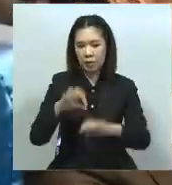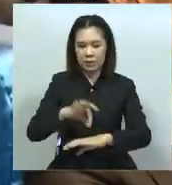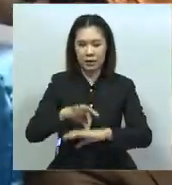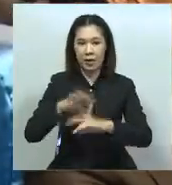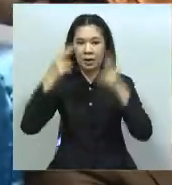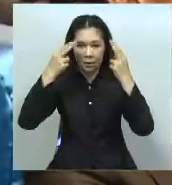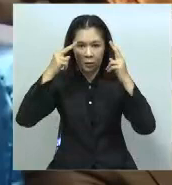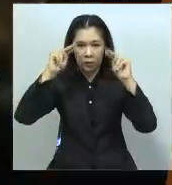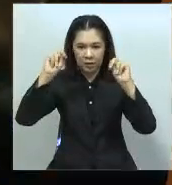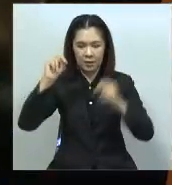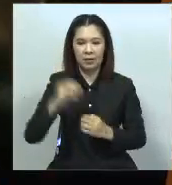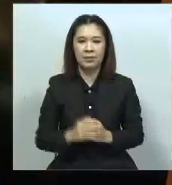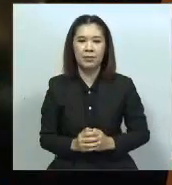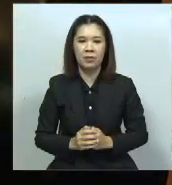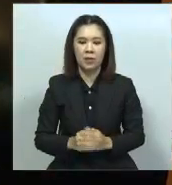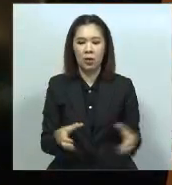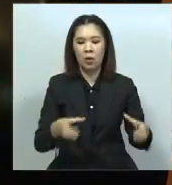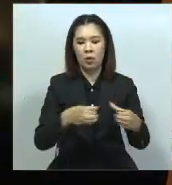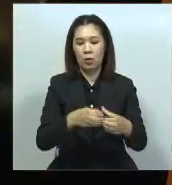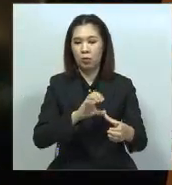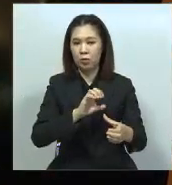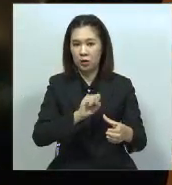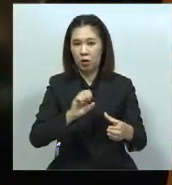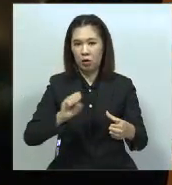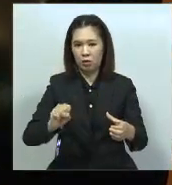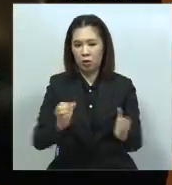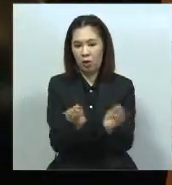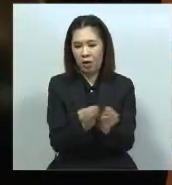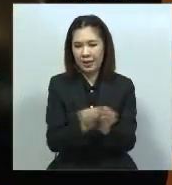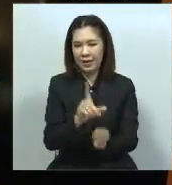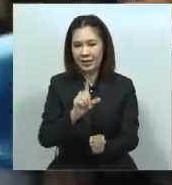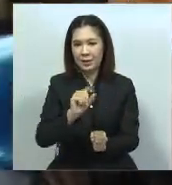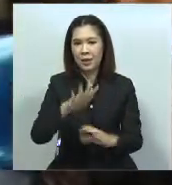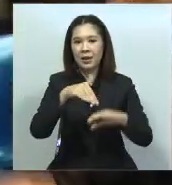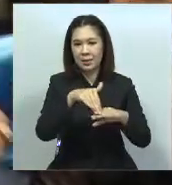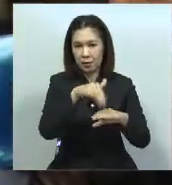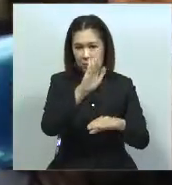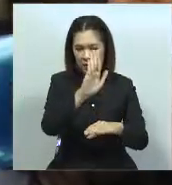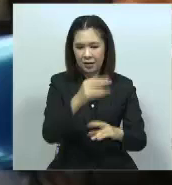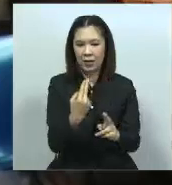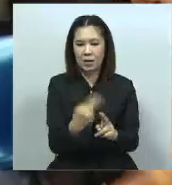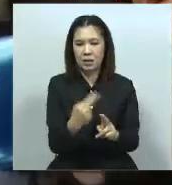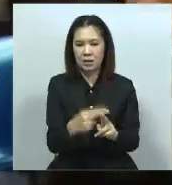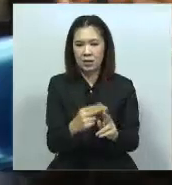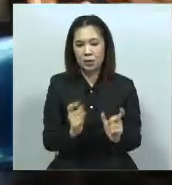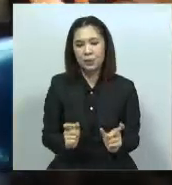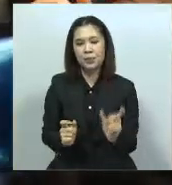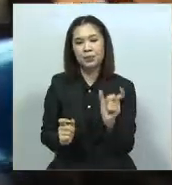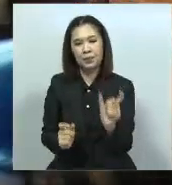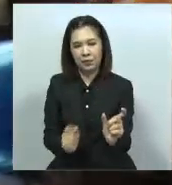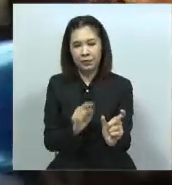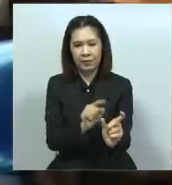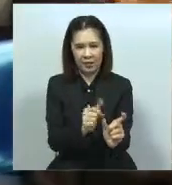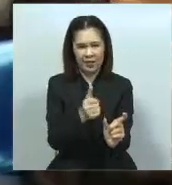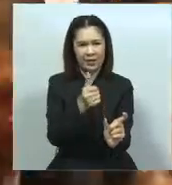นะคะสำหรับพรรคที่มีส.ส.เกินกว่า25เสียงขึ้นไปนั้นจะสามารถเสนอชื่อบุคคลเป็นนายกรัฐมนตรี